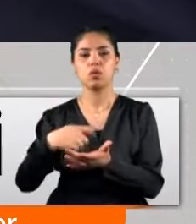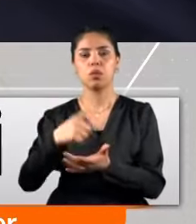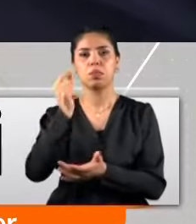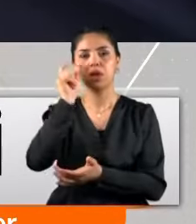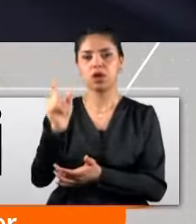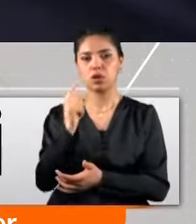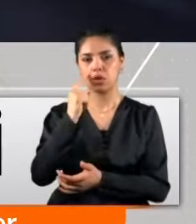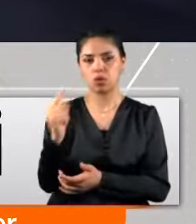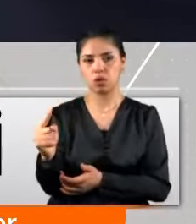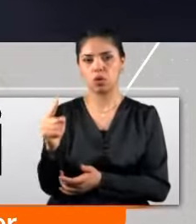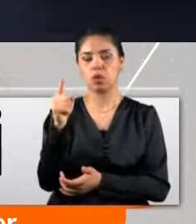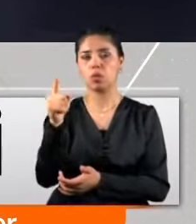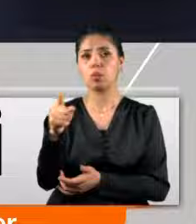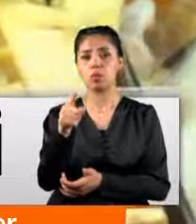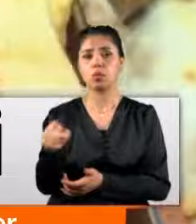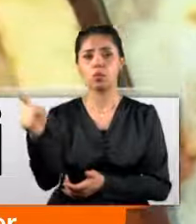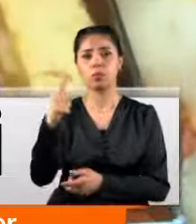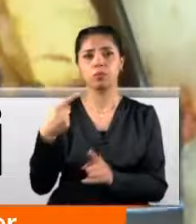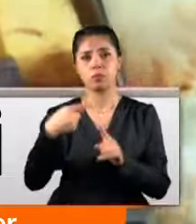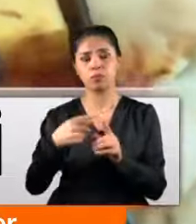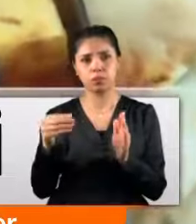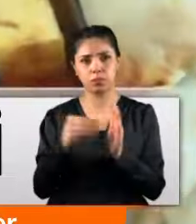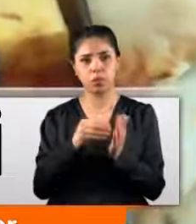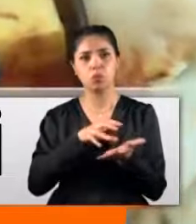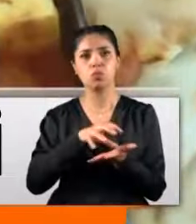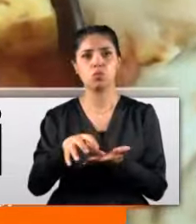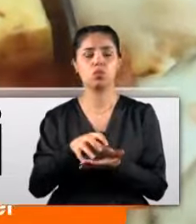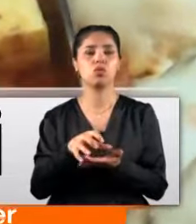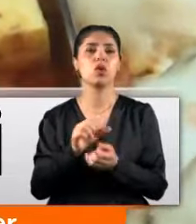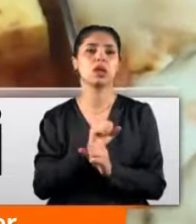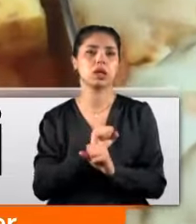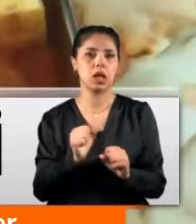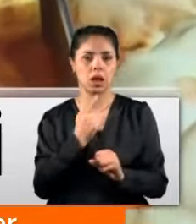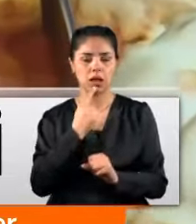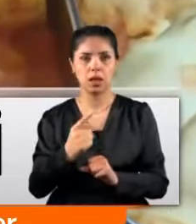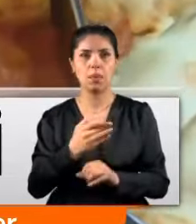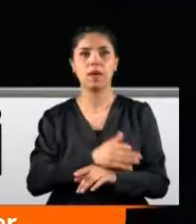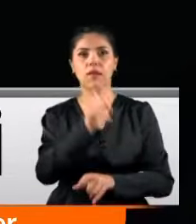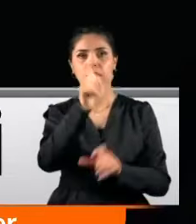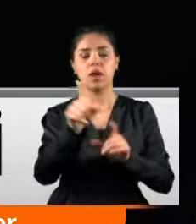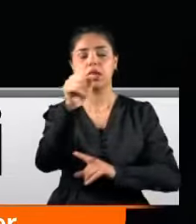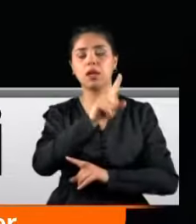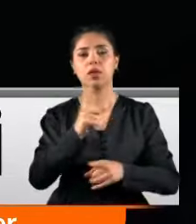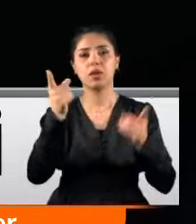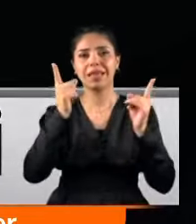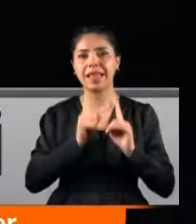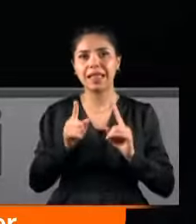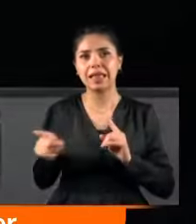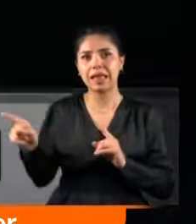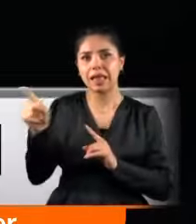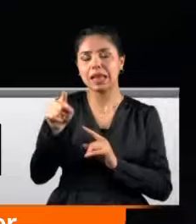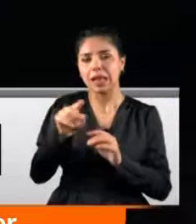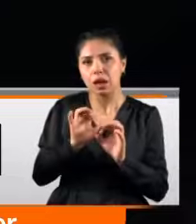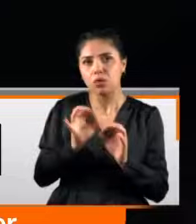yemek fiyatlarına bu servis ücreti de eklenince bütçeyi hayli zorluyor. Tüketiciler yetkililerin haksız yere istenen bu ücrete